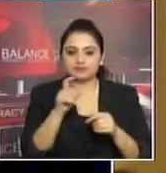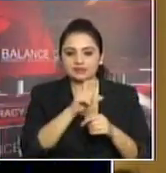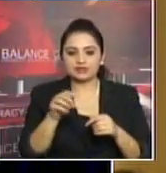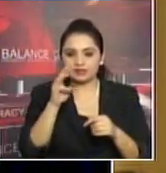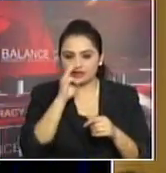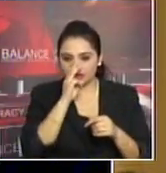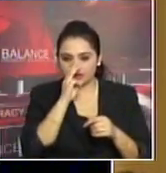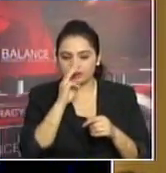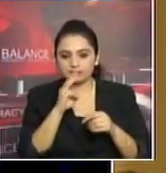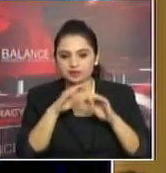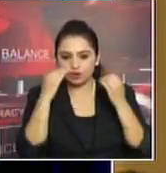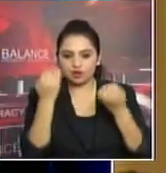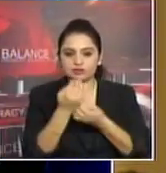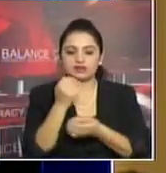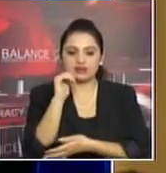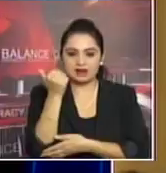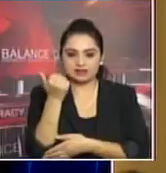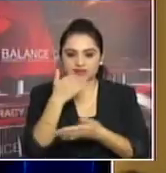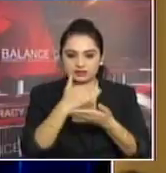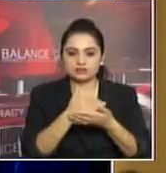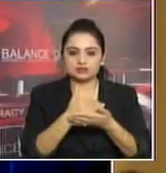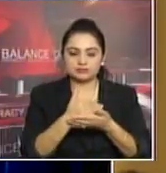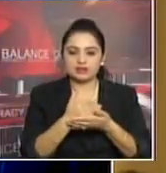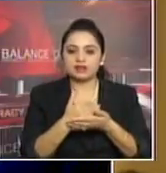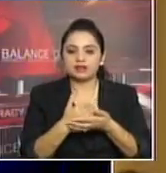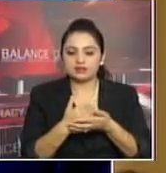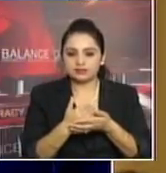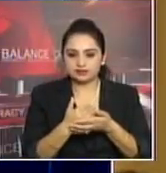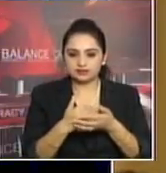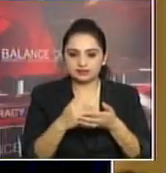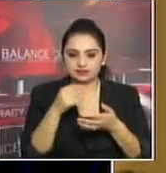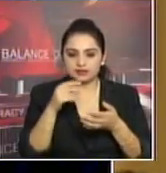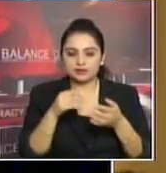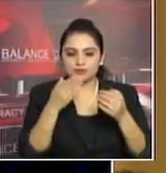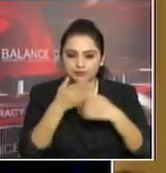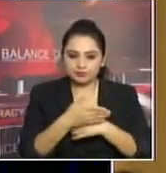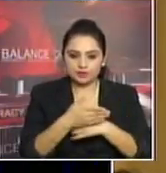नेपालमा अन्तर्राष्ट्रिय सिमाना पार गरेर नेपालमा सुख पर्छन्, फत्से खतम भयो।